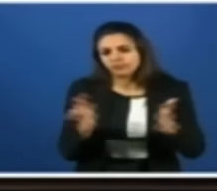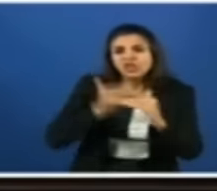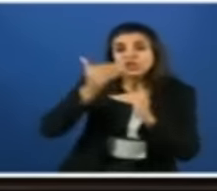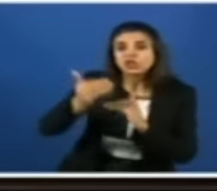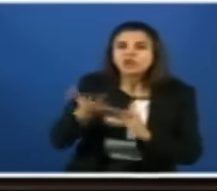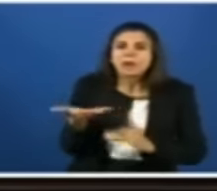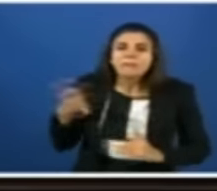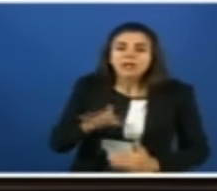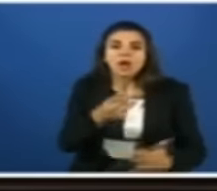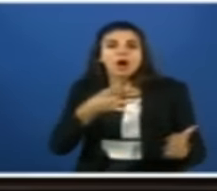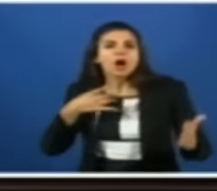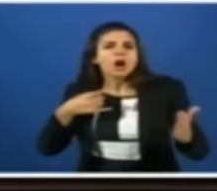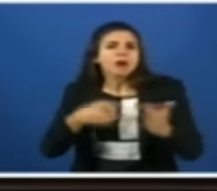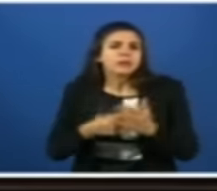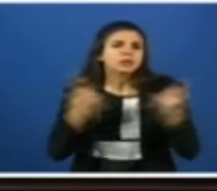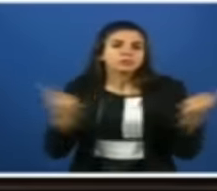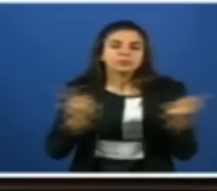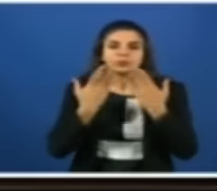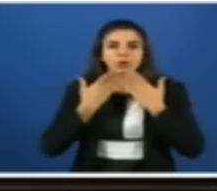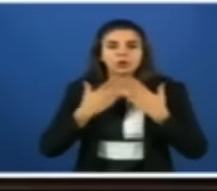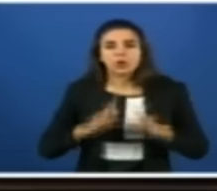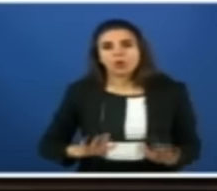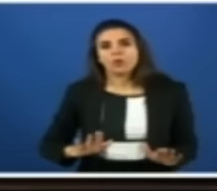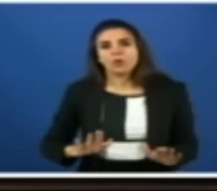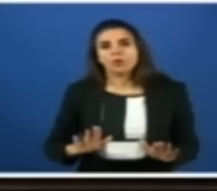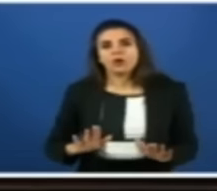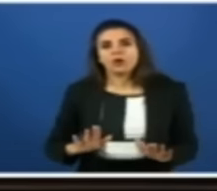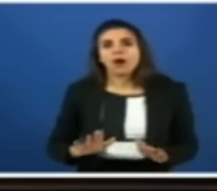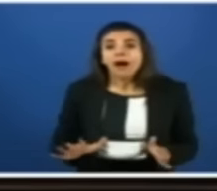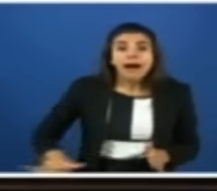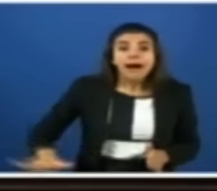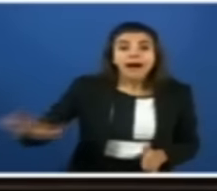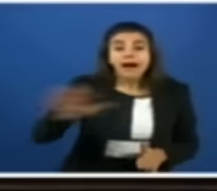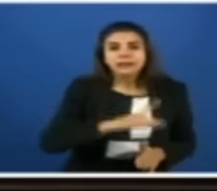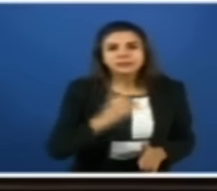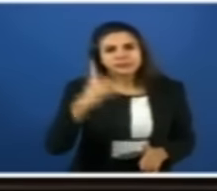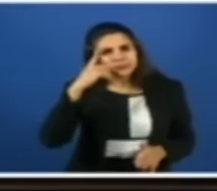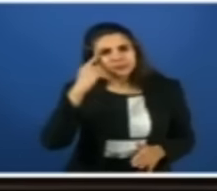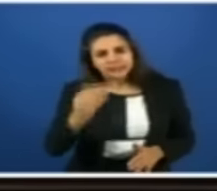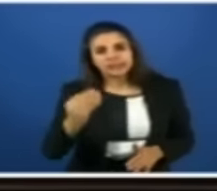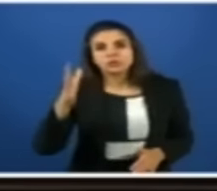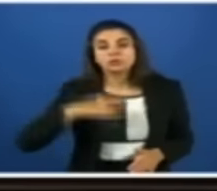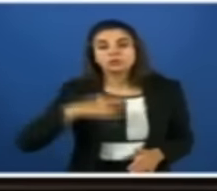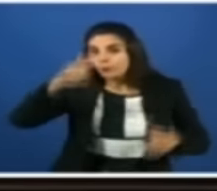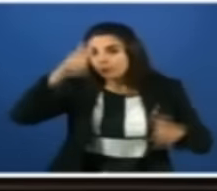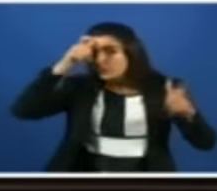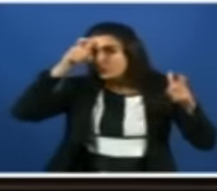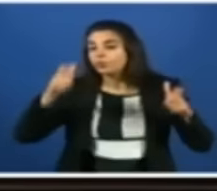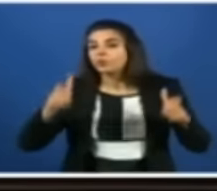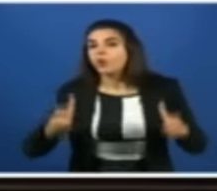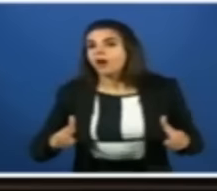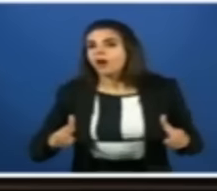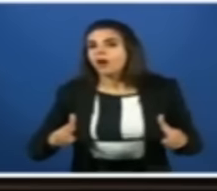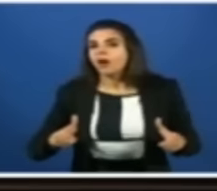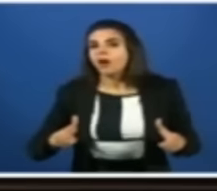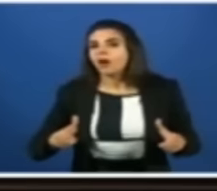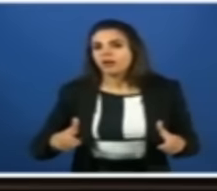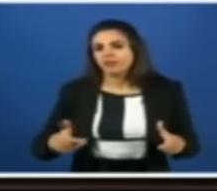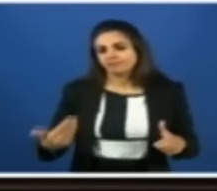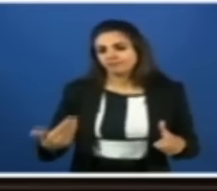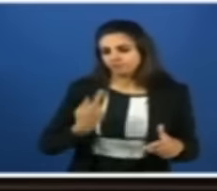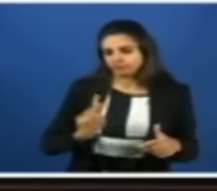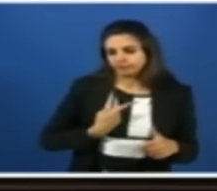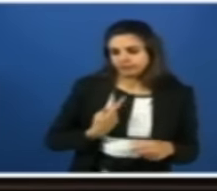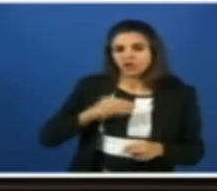amacımız, hiçbir hedefimiz yok. Herkes şunu bilsin ki Türkiye'ye, ülkemize